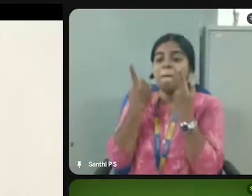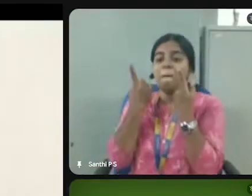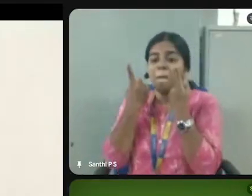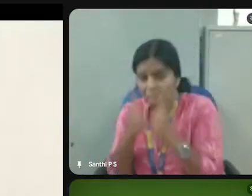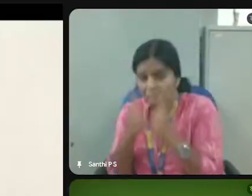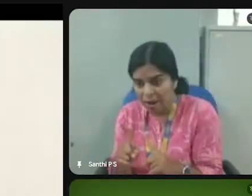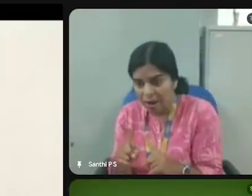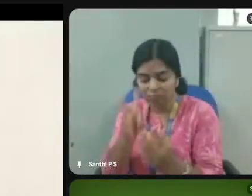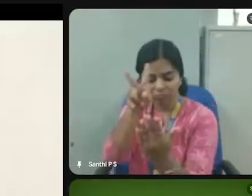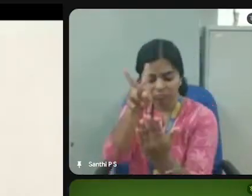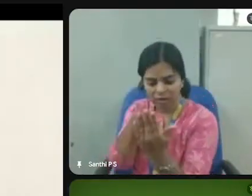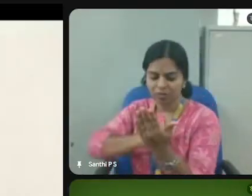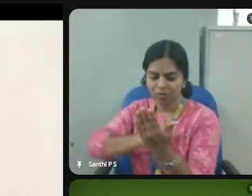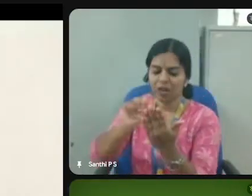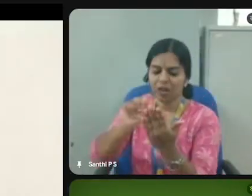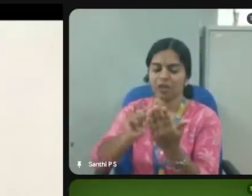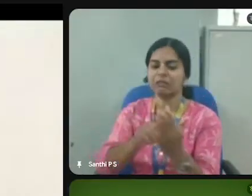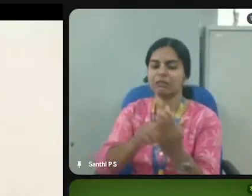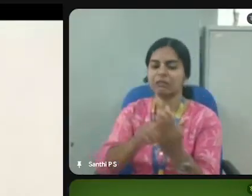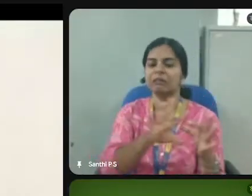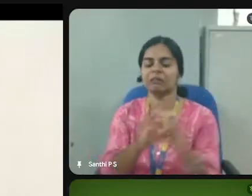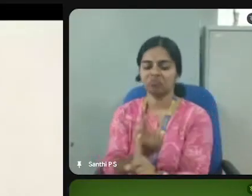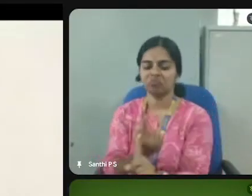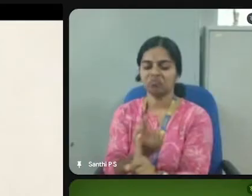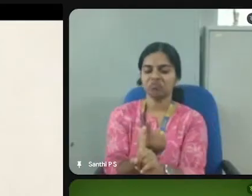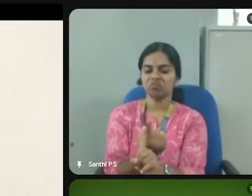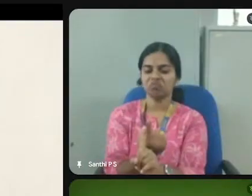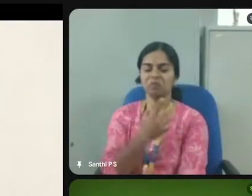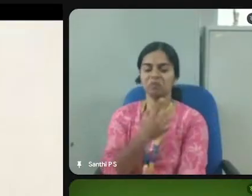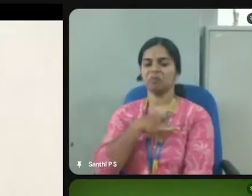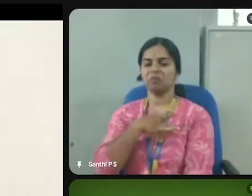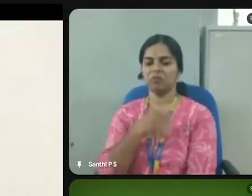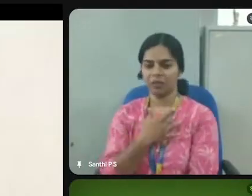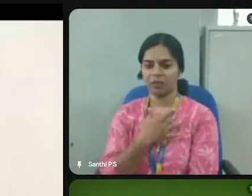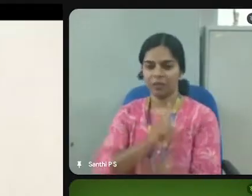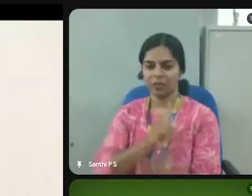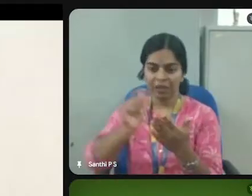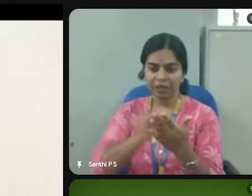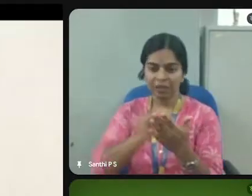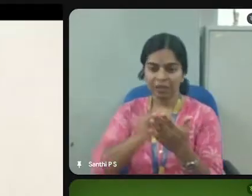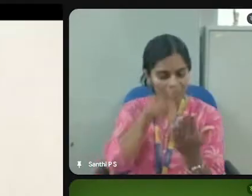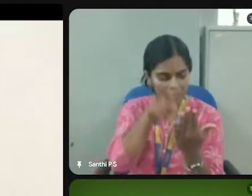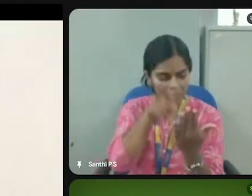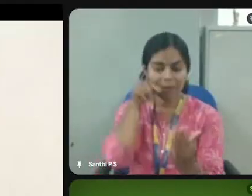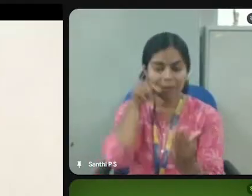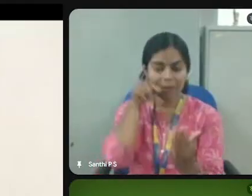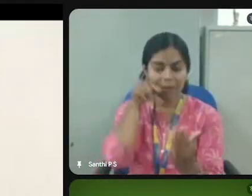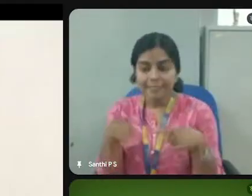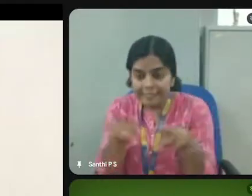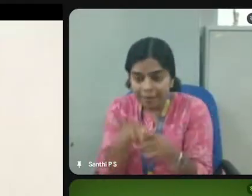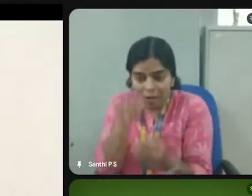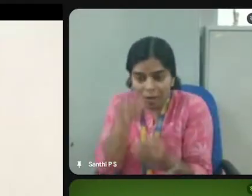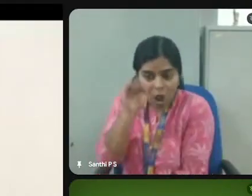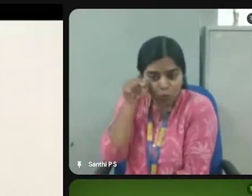നമ്മൾ എഴുത്തും വായനയിലേക്കും വരുമ്പോൾ അവർ പിന്നോക്കം നിൽക്കുന്നതായിട്ട് കാണുന്നുണ്ട്. ആ കുട്ടികൾ ഏതൊക്കെ മേഖലയിൽ ആണ്